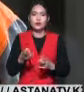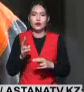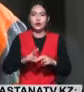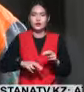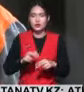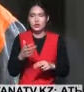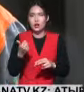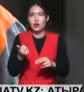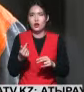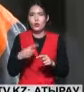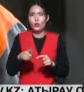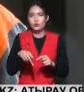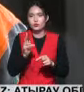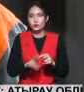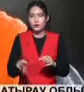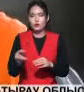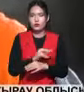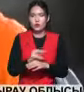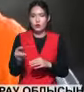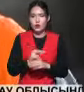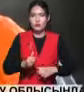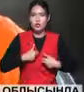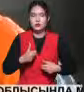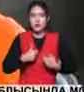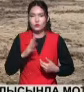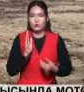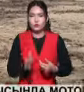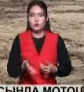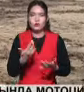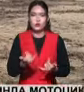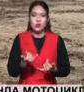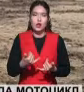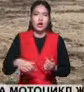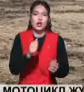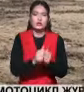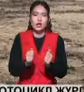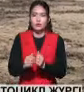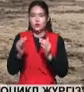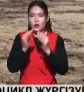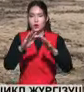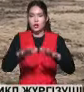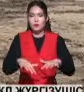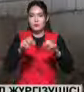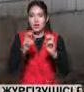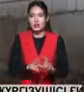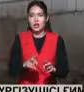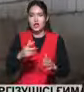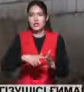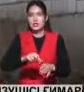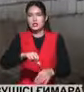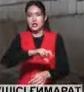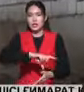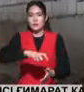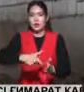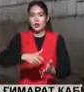жанұям бір жолдасының екі бөлмелі үйінде тұрып жатырмыз. Үй салынып жатыр, ризамыз. Әр баспананың ауданы 78 шаршы метрді құрайды. Үйдің еңсесі